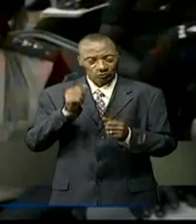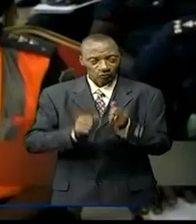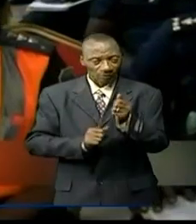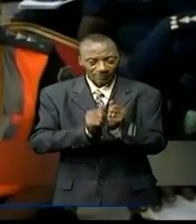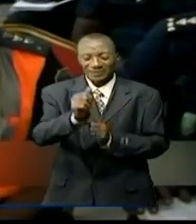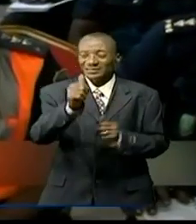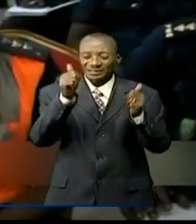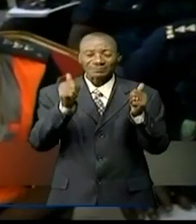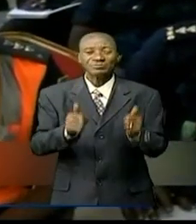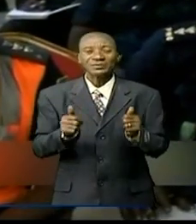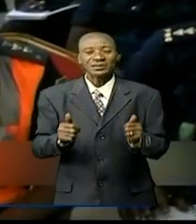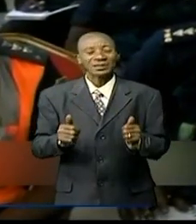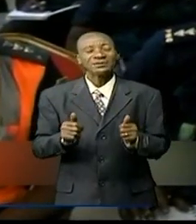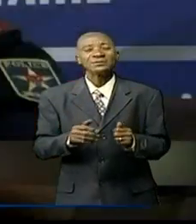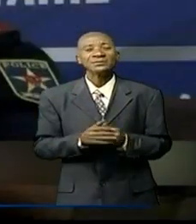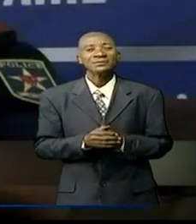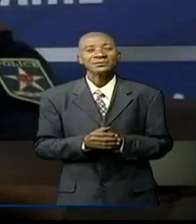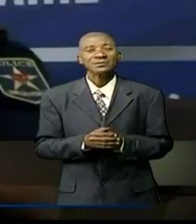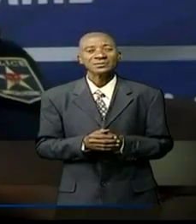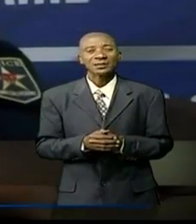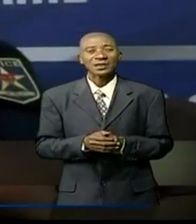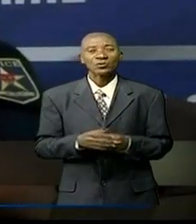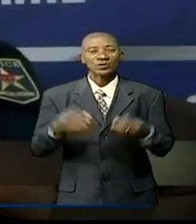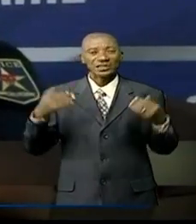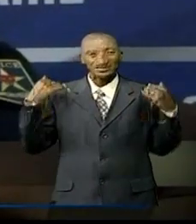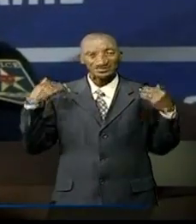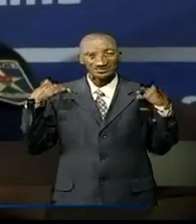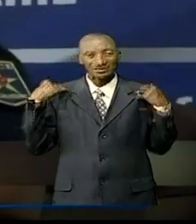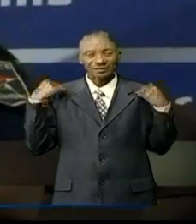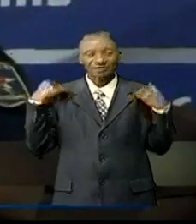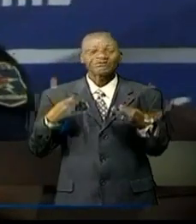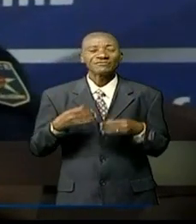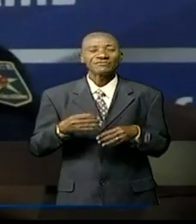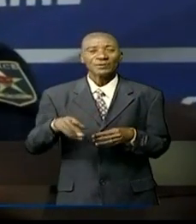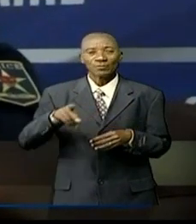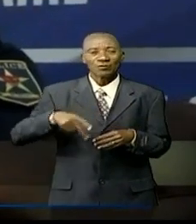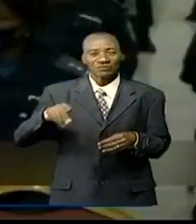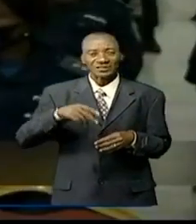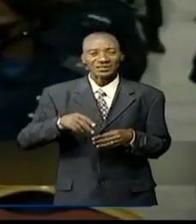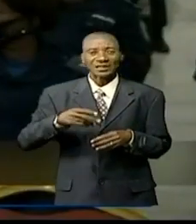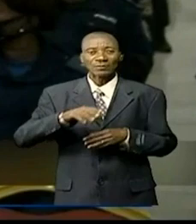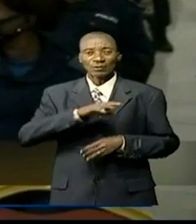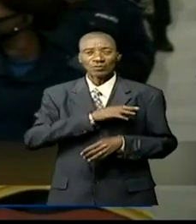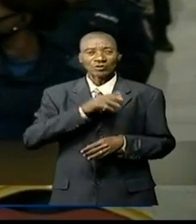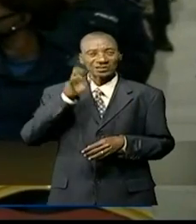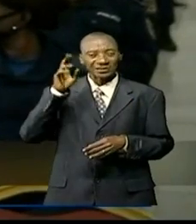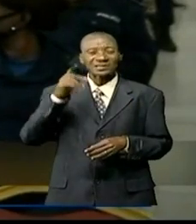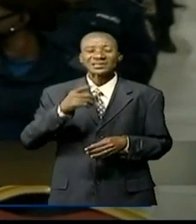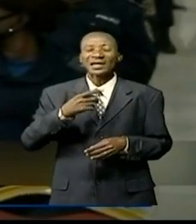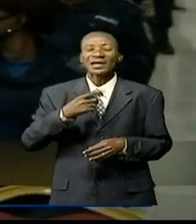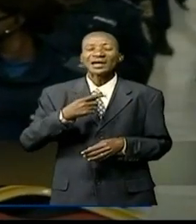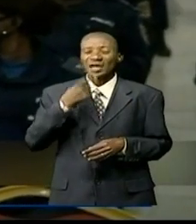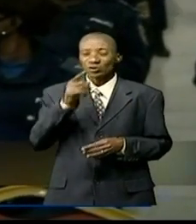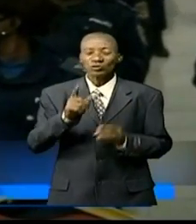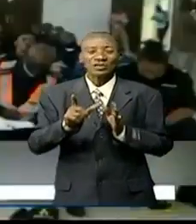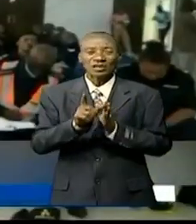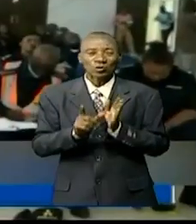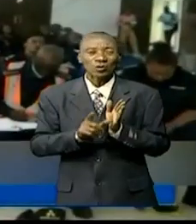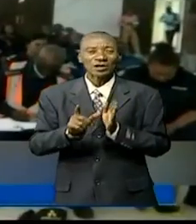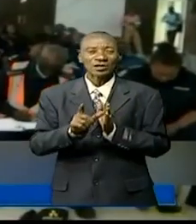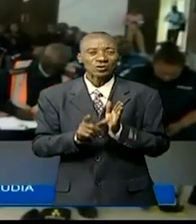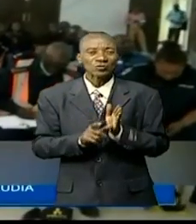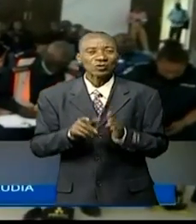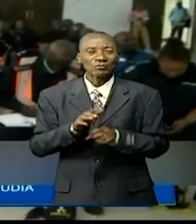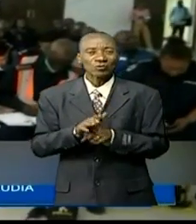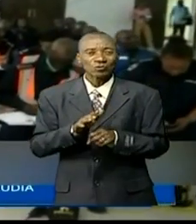cesser, a martelé le commissaire provincial de la police, Kinshasa. Instruction réussie 5 sur 5 par tous